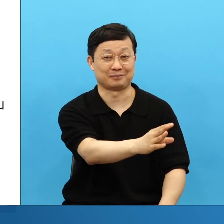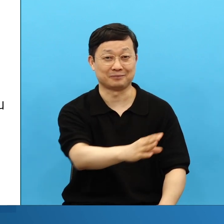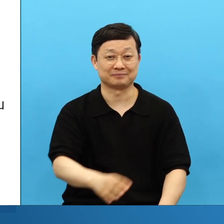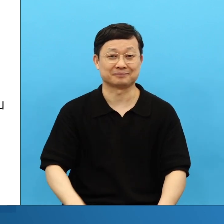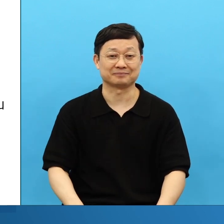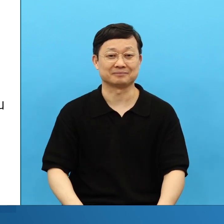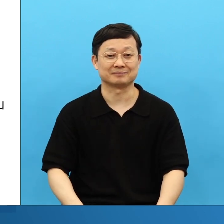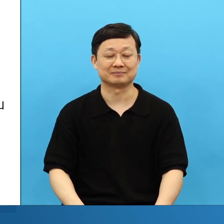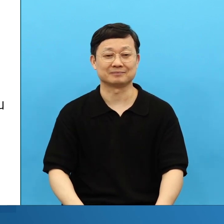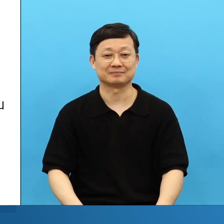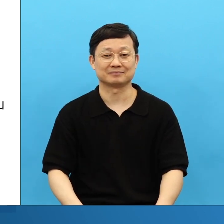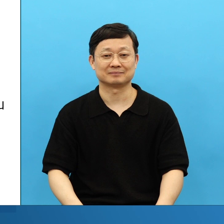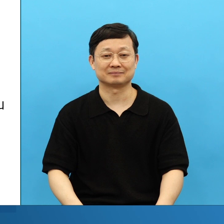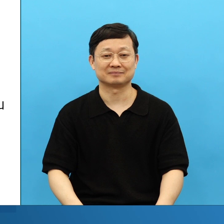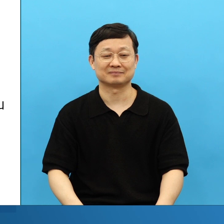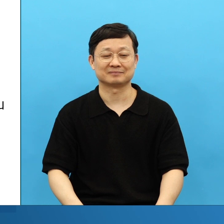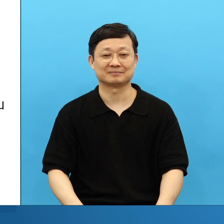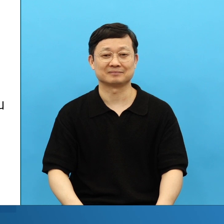결국은